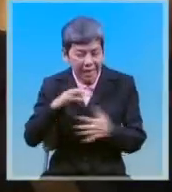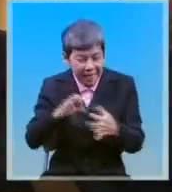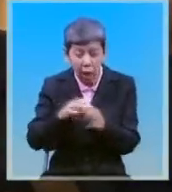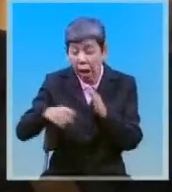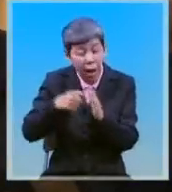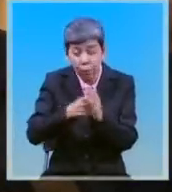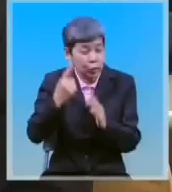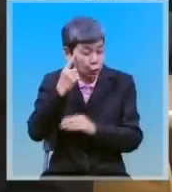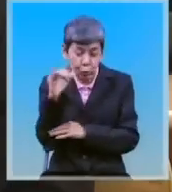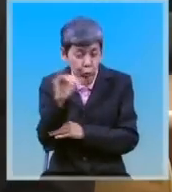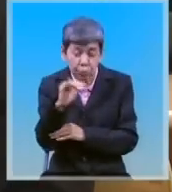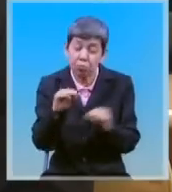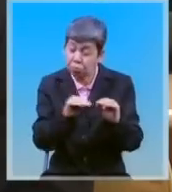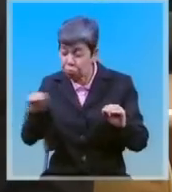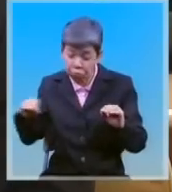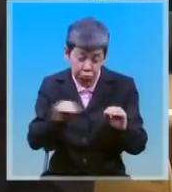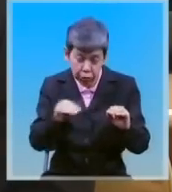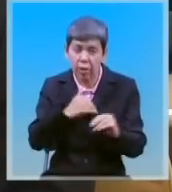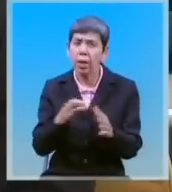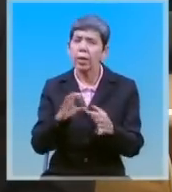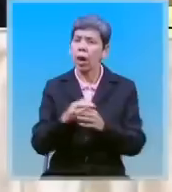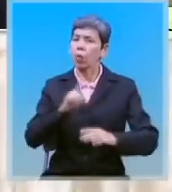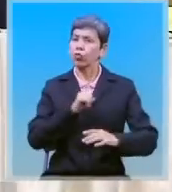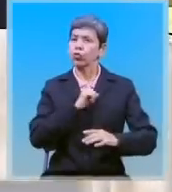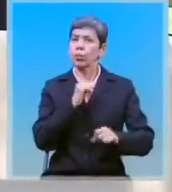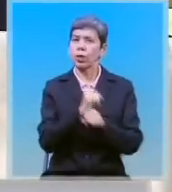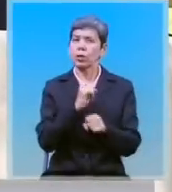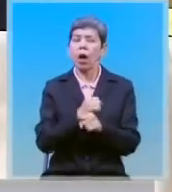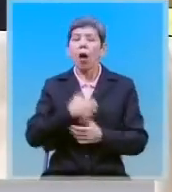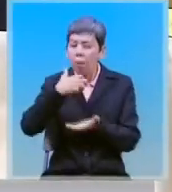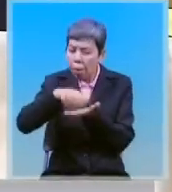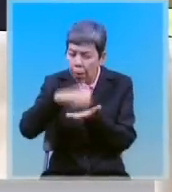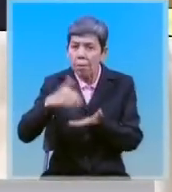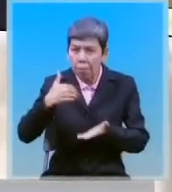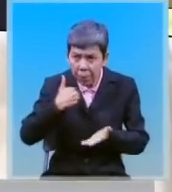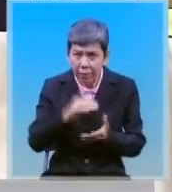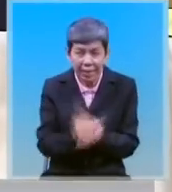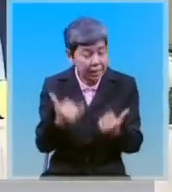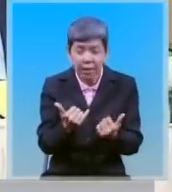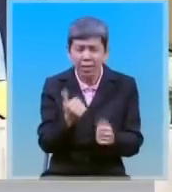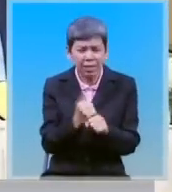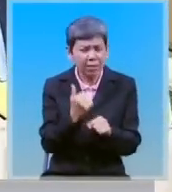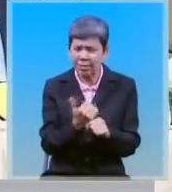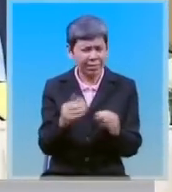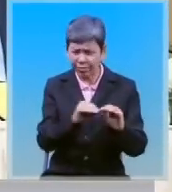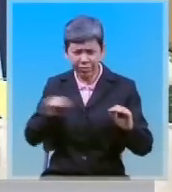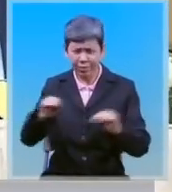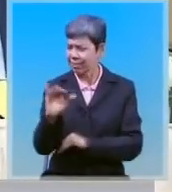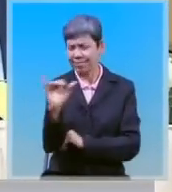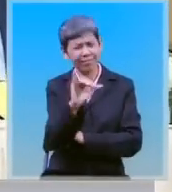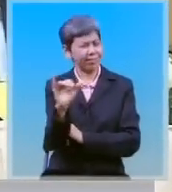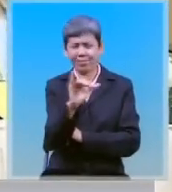ตุผลประการใดแล้วแต่ผู้ควบคุมกติกากับเอ่ยปากชัดๆว่ายังไม่มีปัจจัยให้เกิดเหตุ